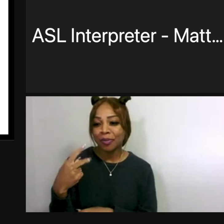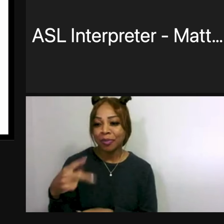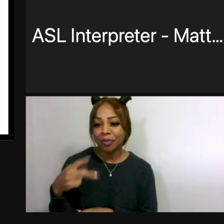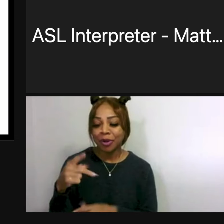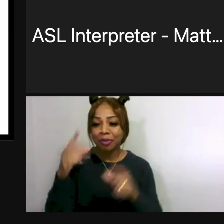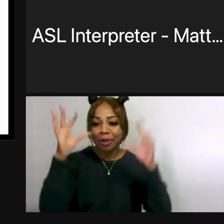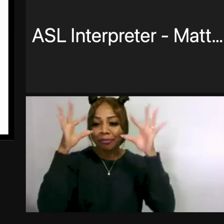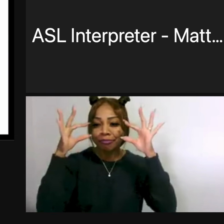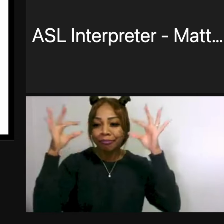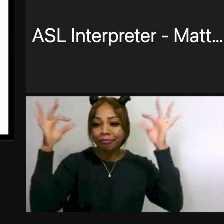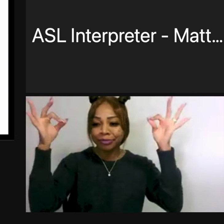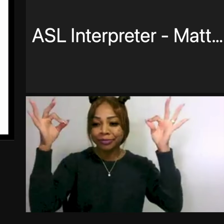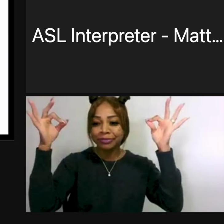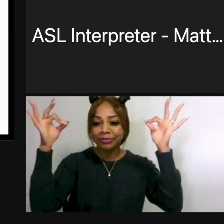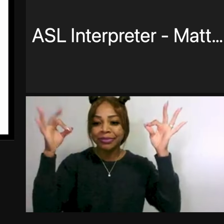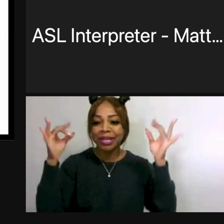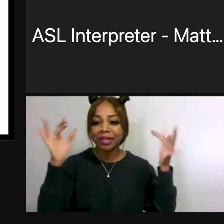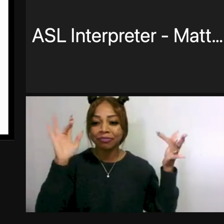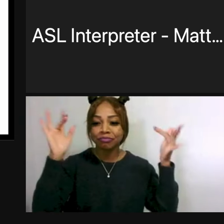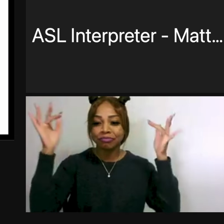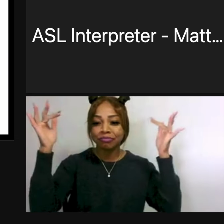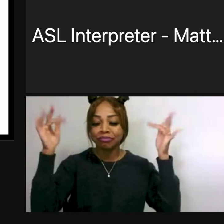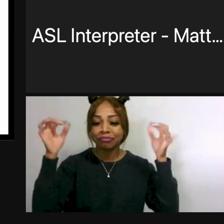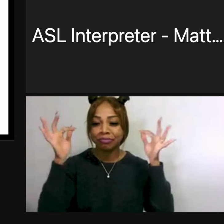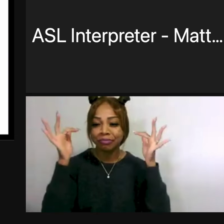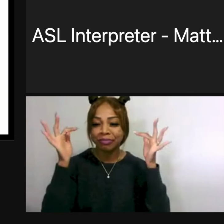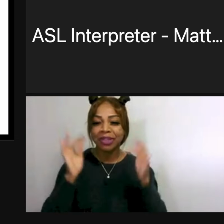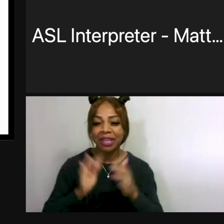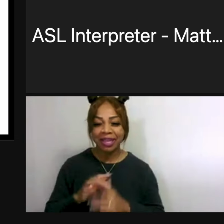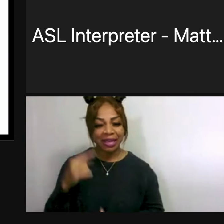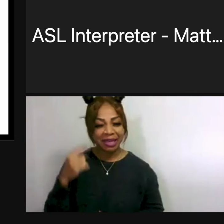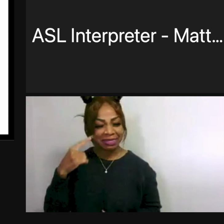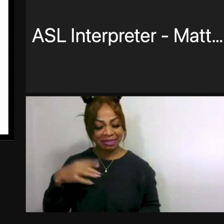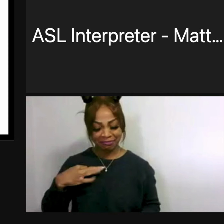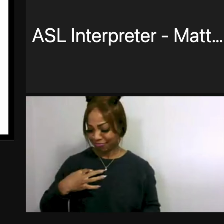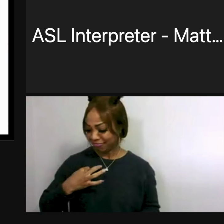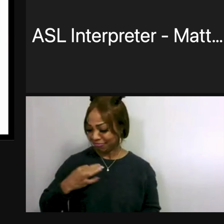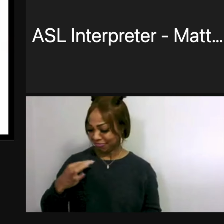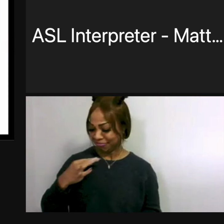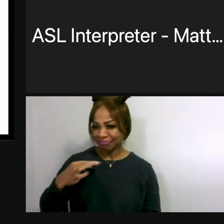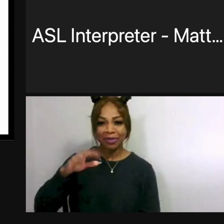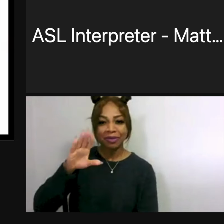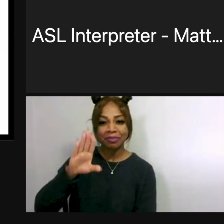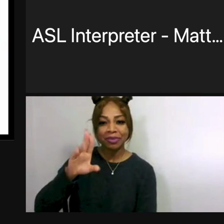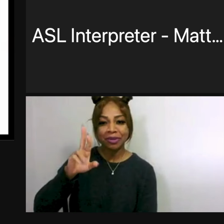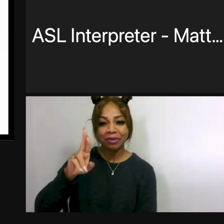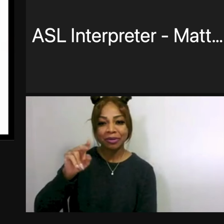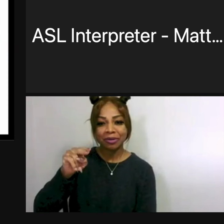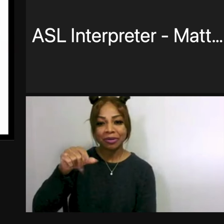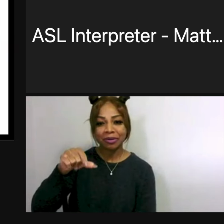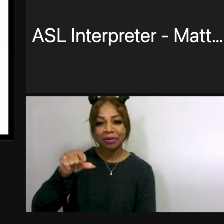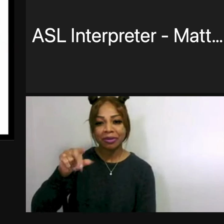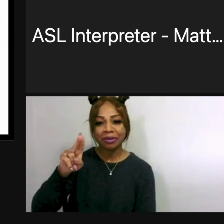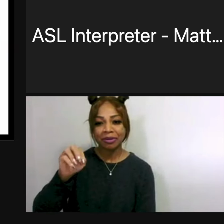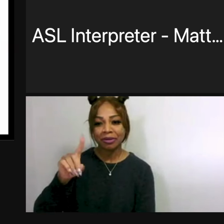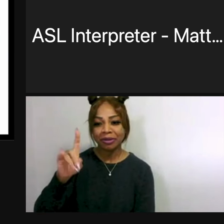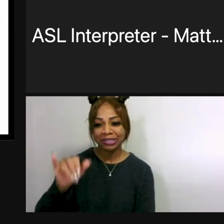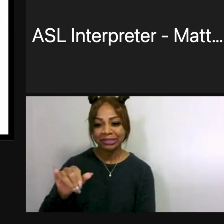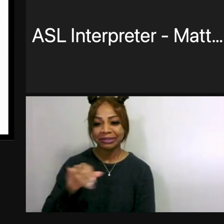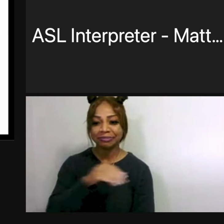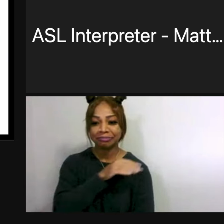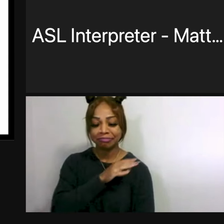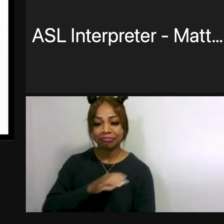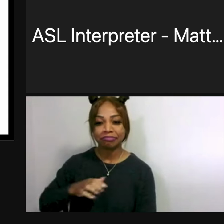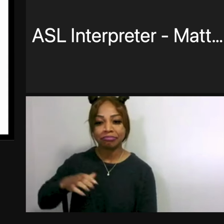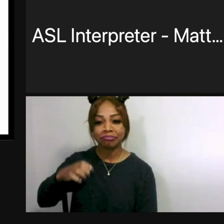lunettes, des yeux de chat violette avec des intercelles dans le coin. Et aujourd'hui, je porte du bourgogne, donc